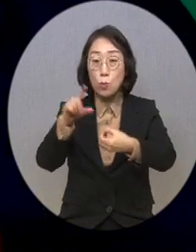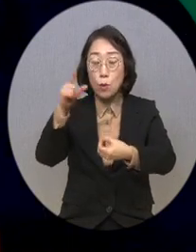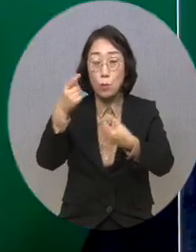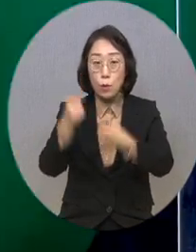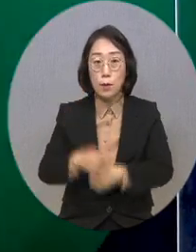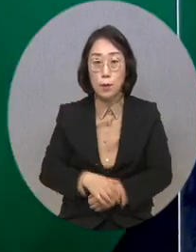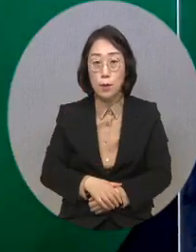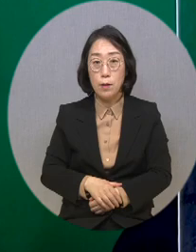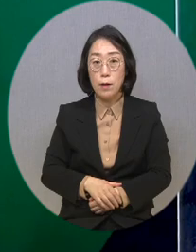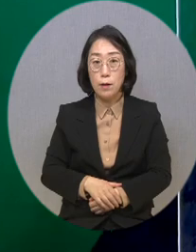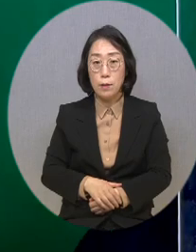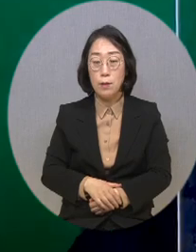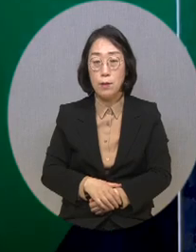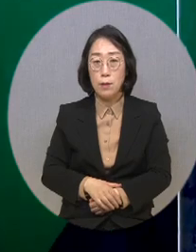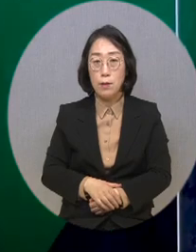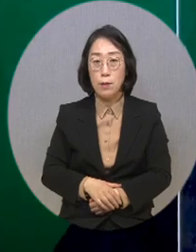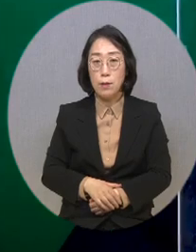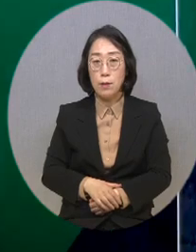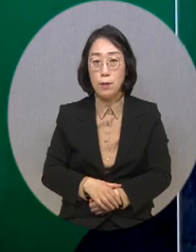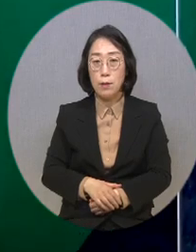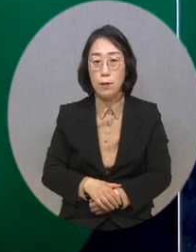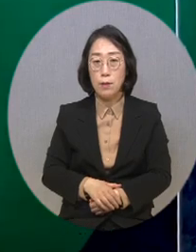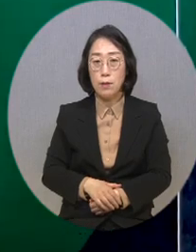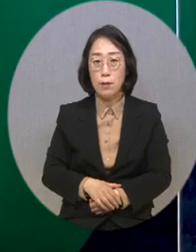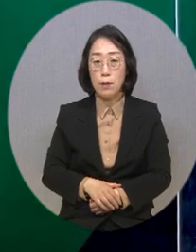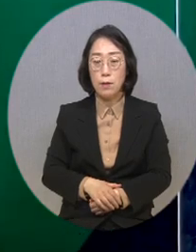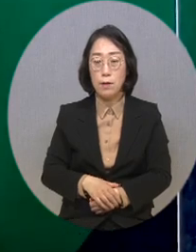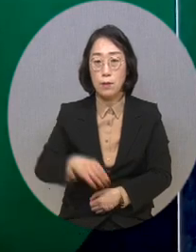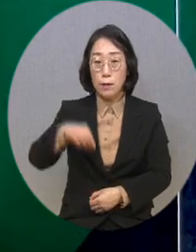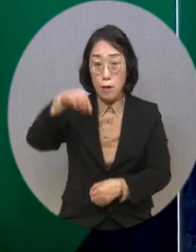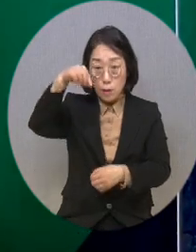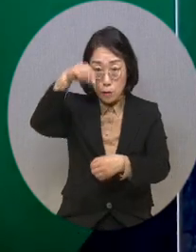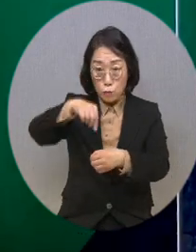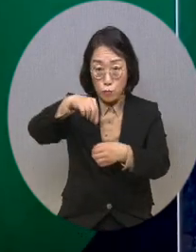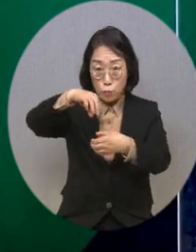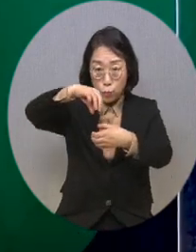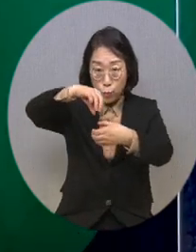얘를, 이 뚜껑을 샥 넣고,